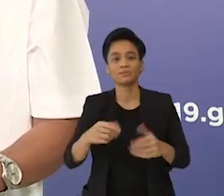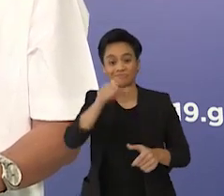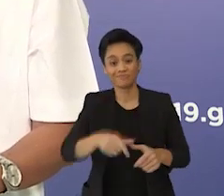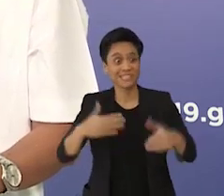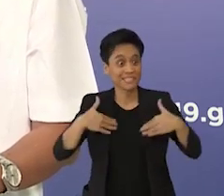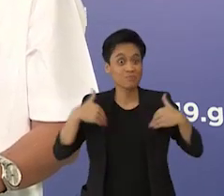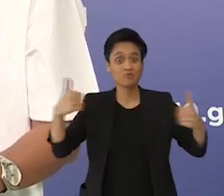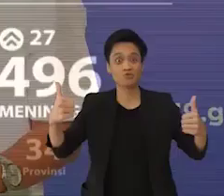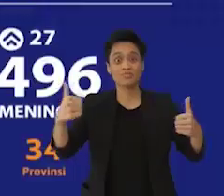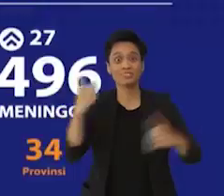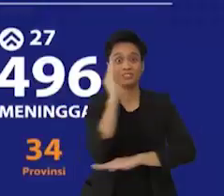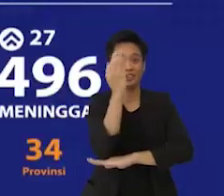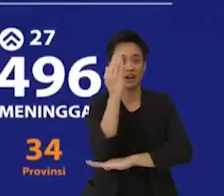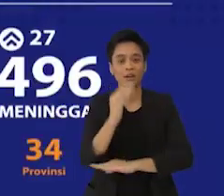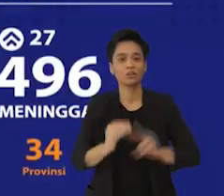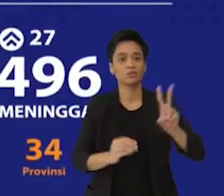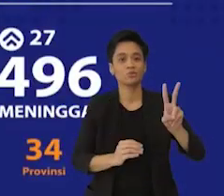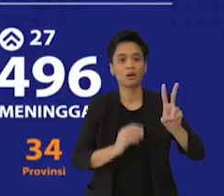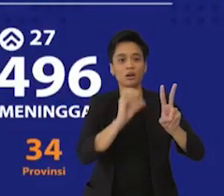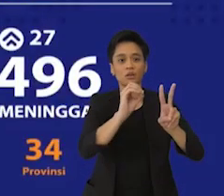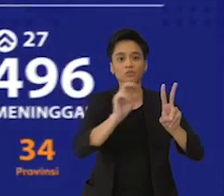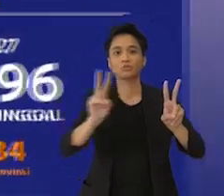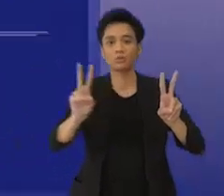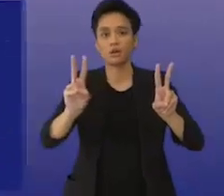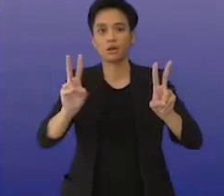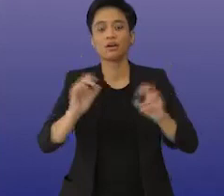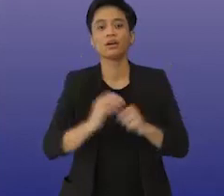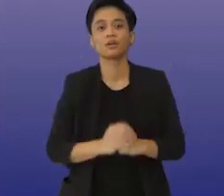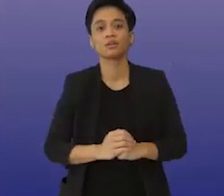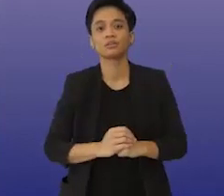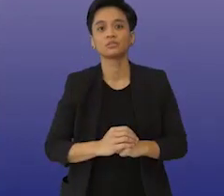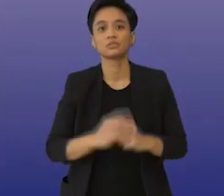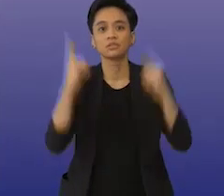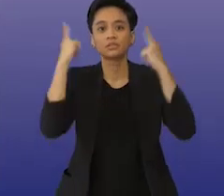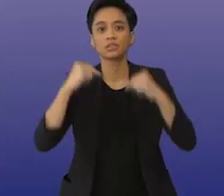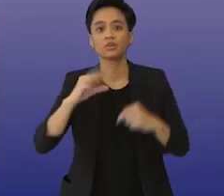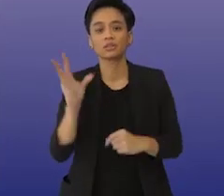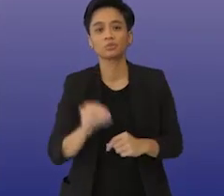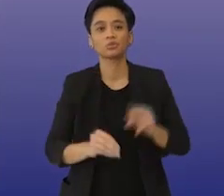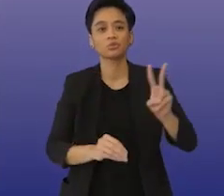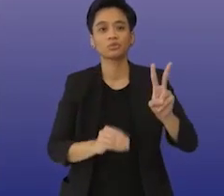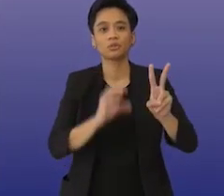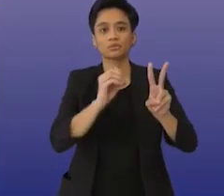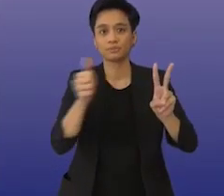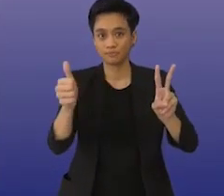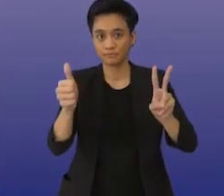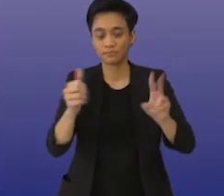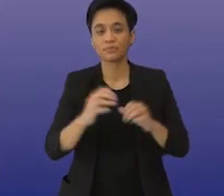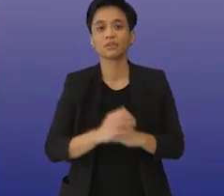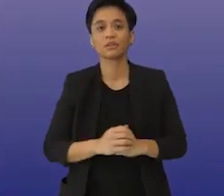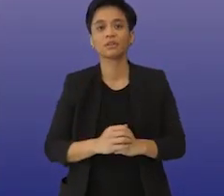di DKI sebanyak 202 pasien di Jawa Timur 86 pasen